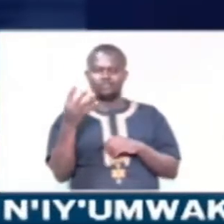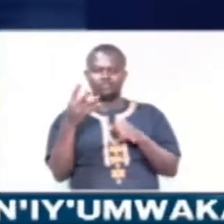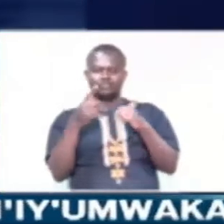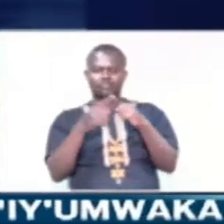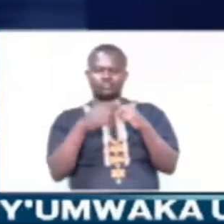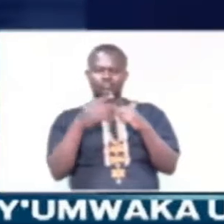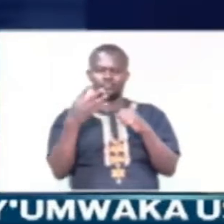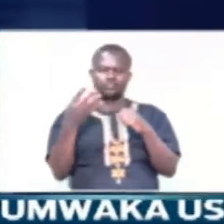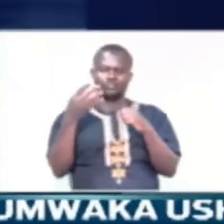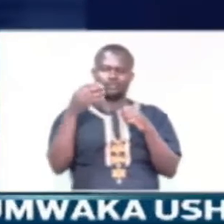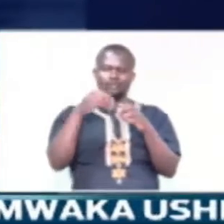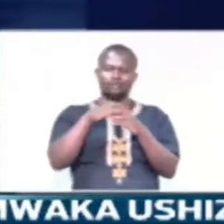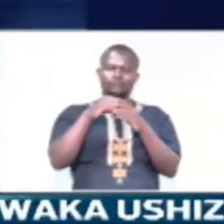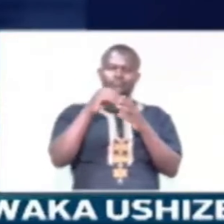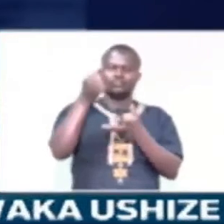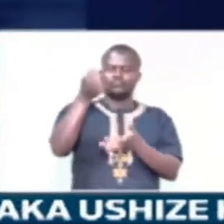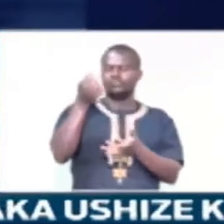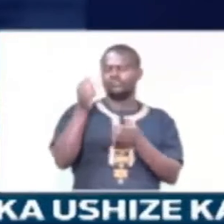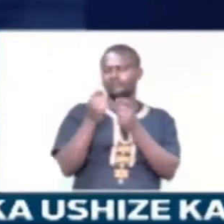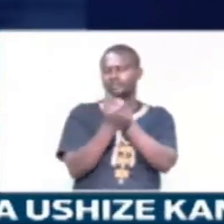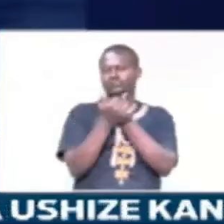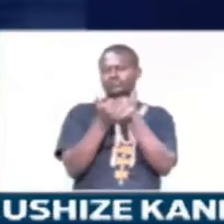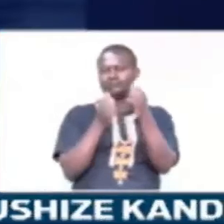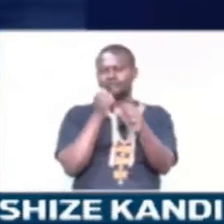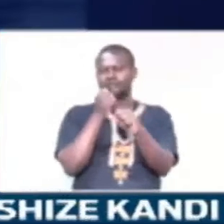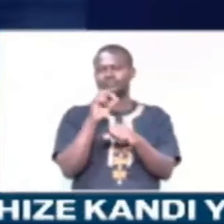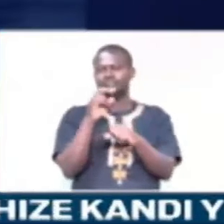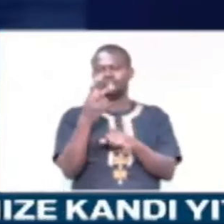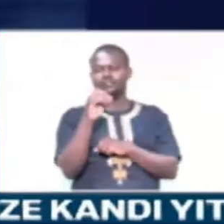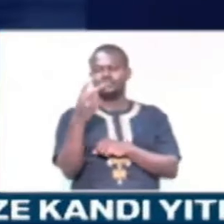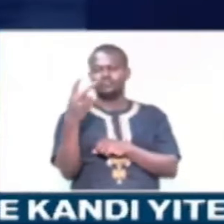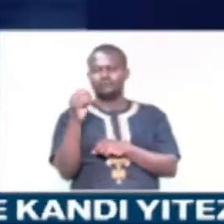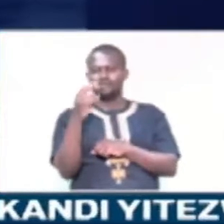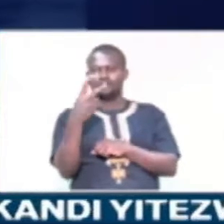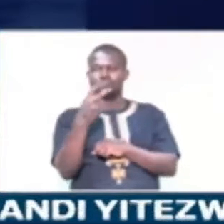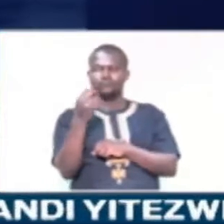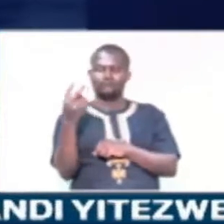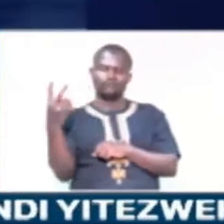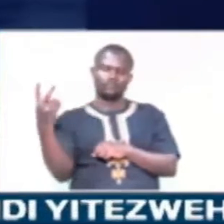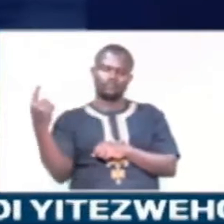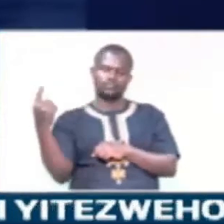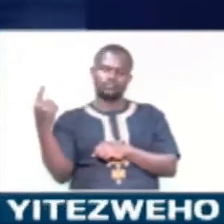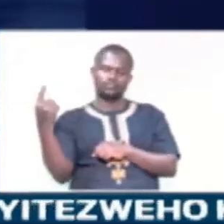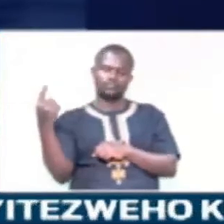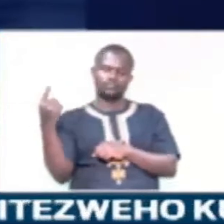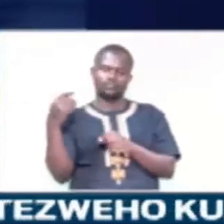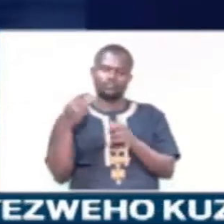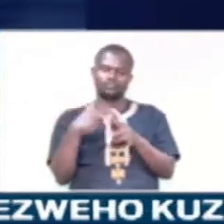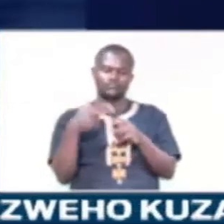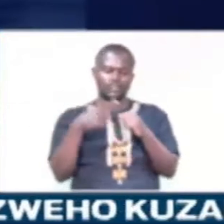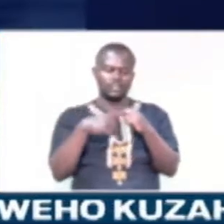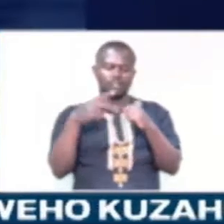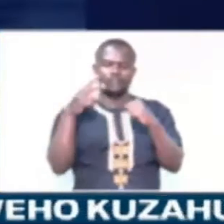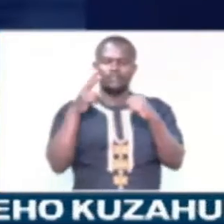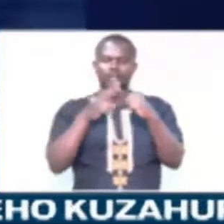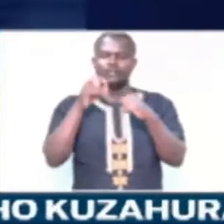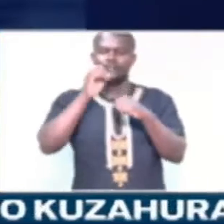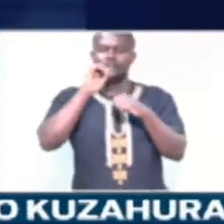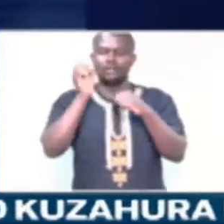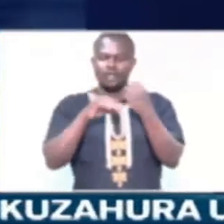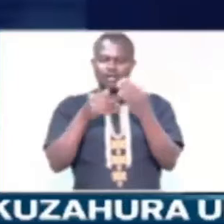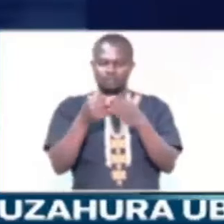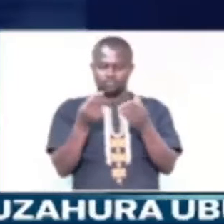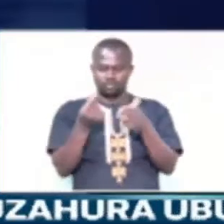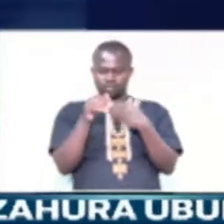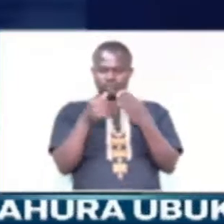3,664 ari mu ngengo y'imari ivuguruye y'uyu mwaka wa 2020-2021 37% y'ingengo y'imari